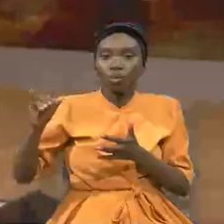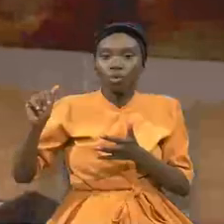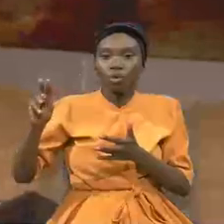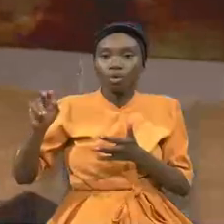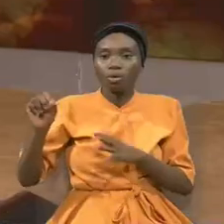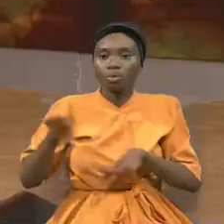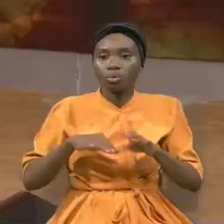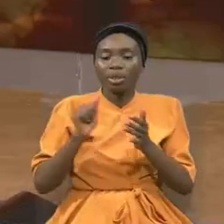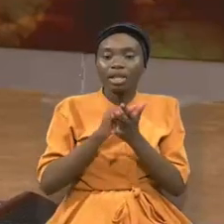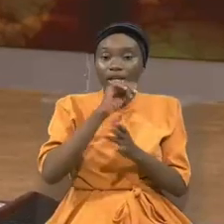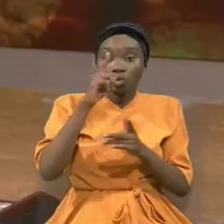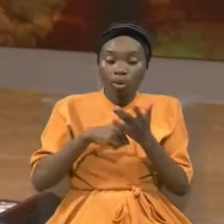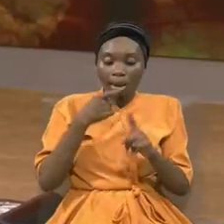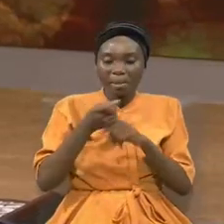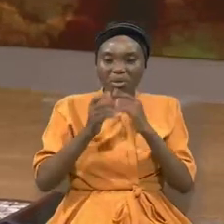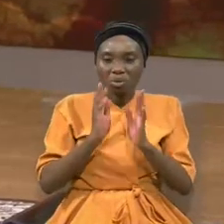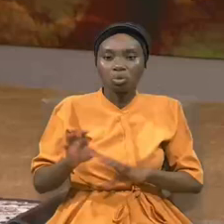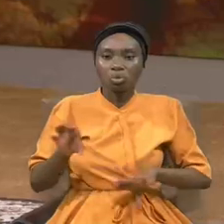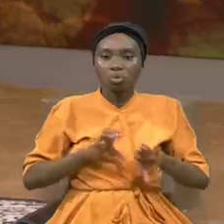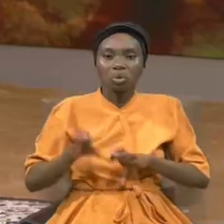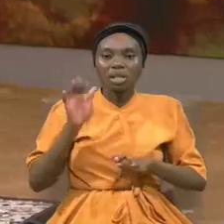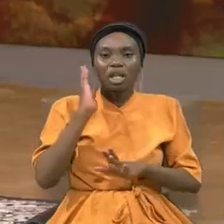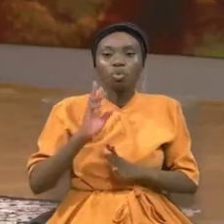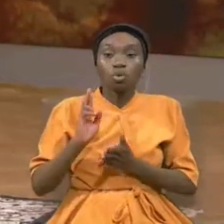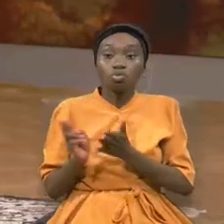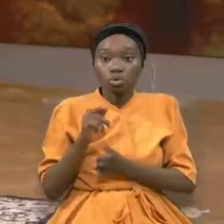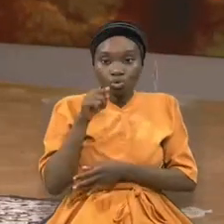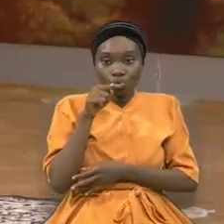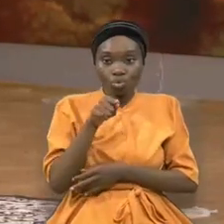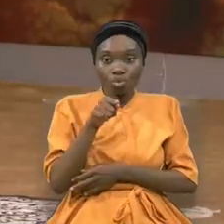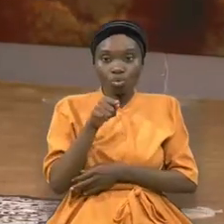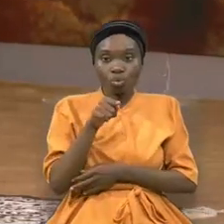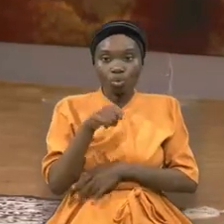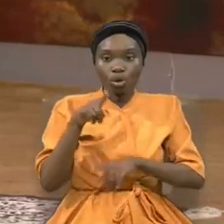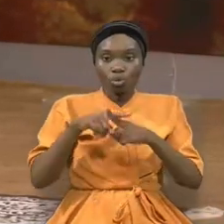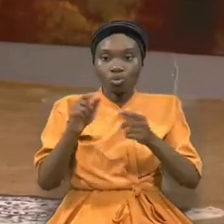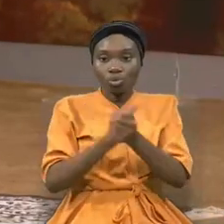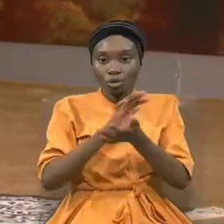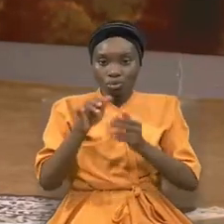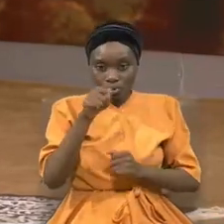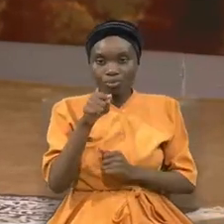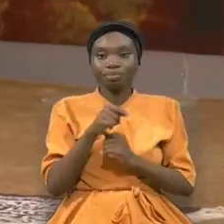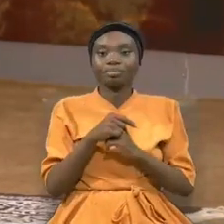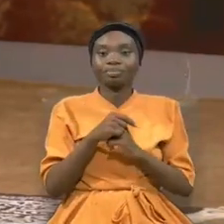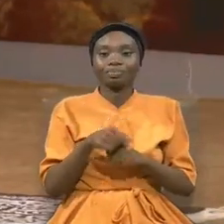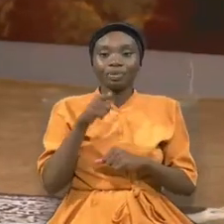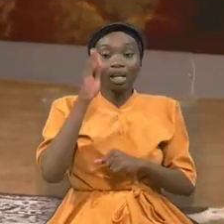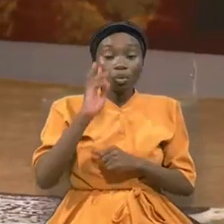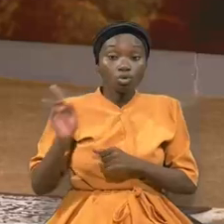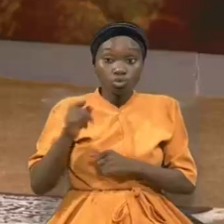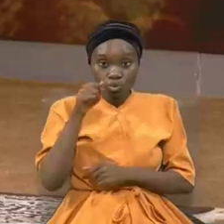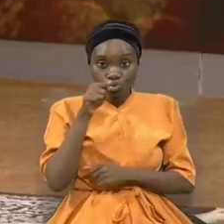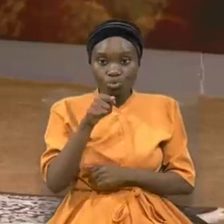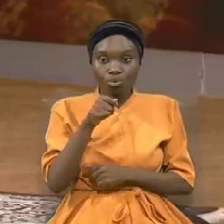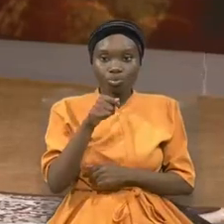C'est ce que les persécuteurs font. Ils vont vous utiliser pour vous détruire vous-même. Ils vont vous